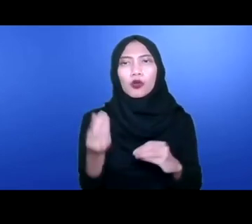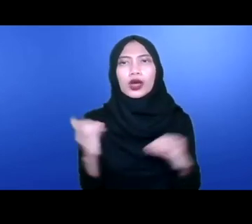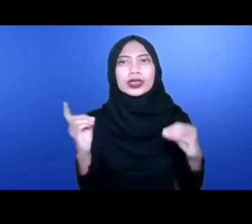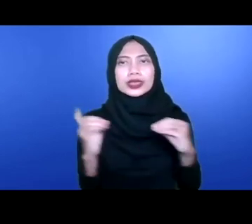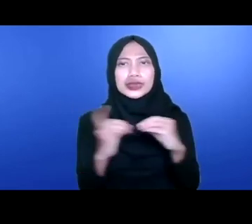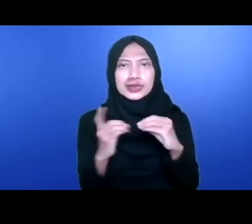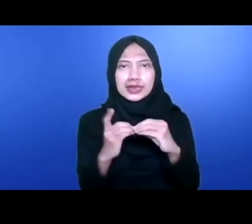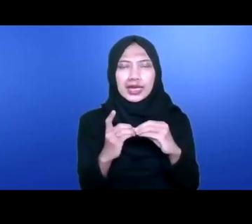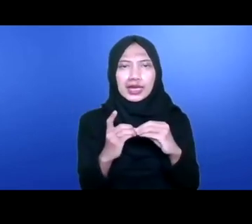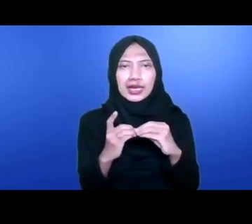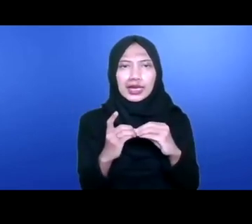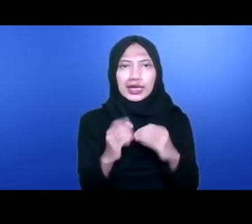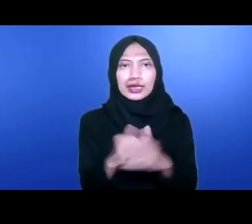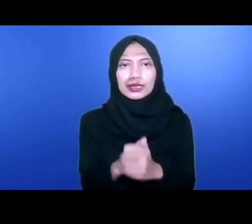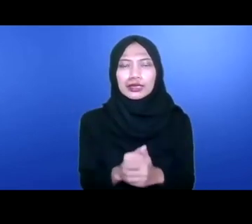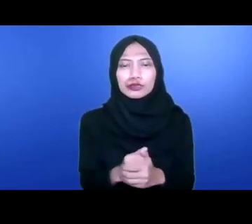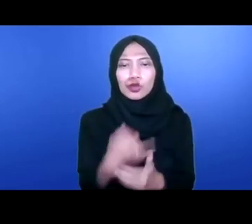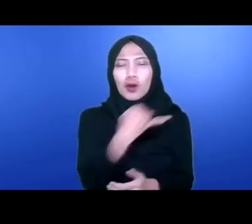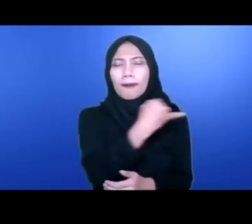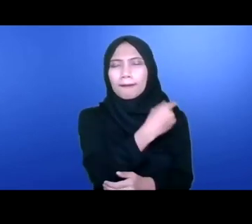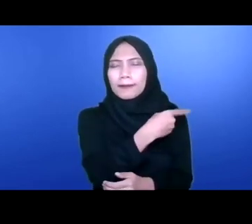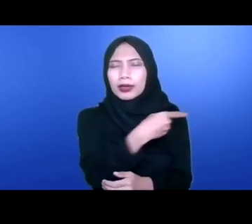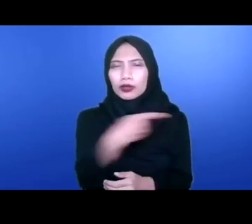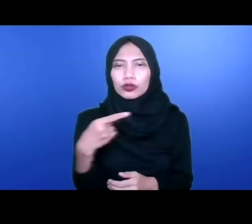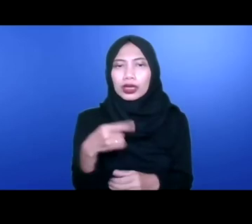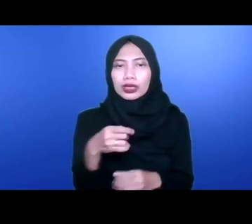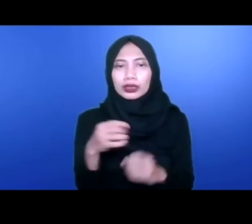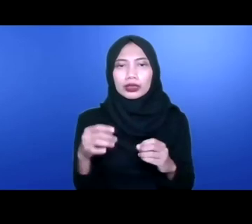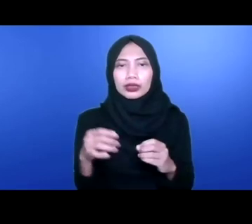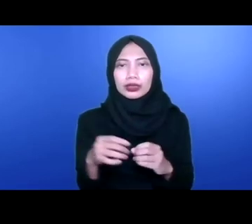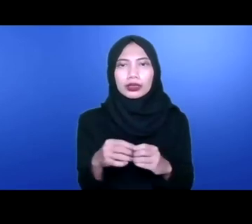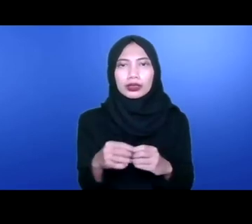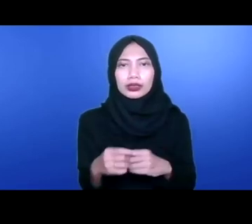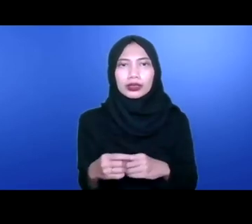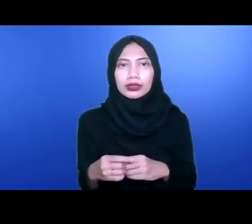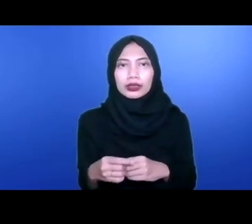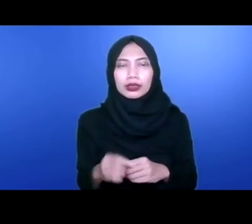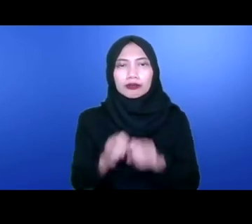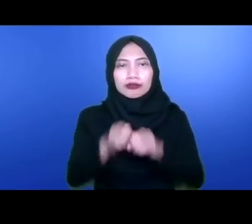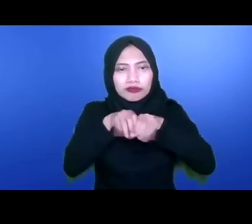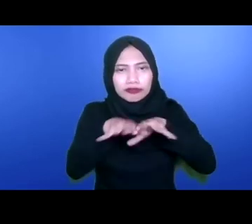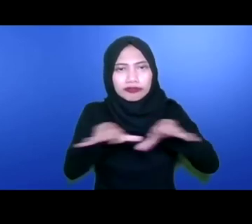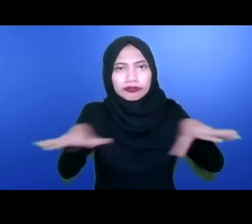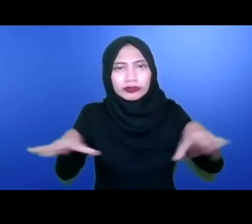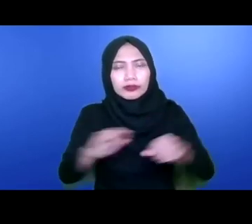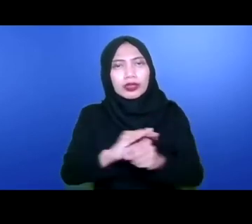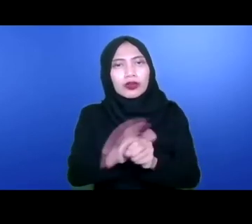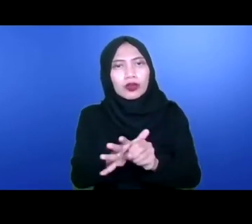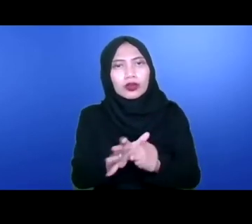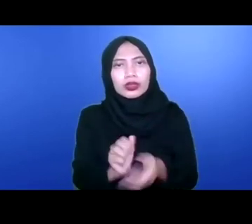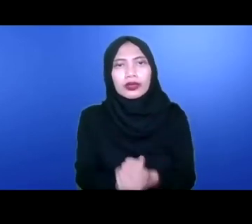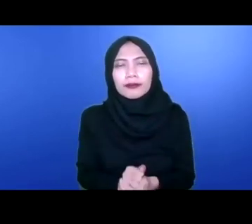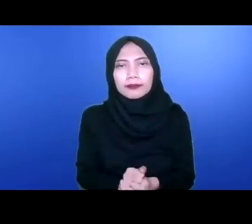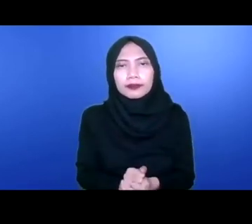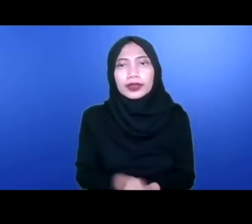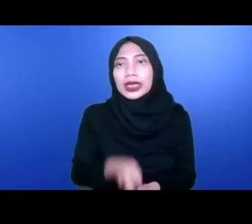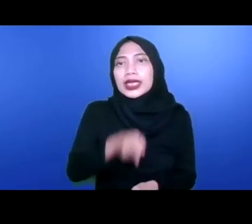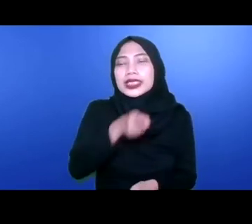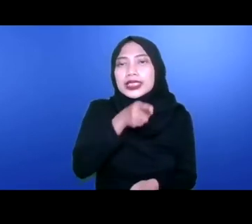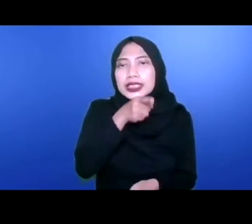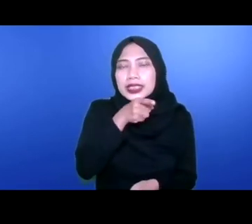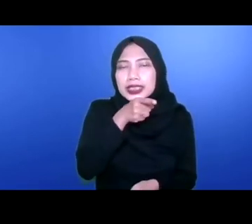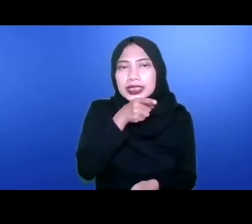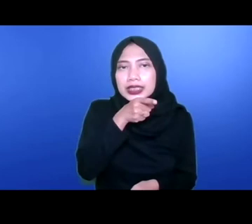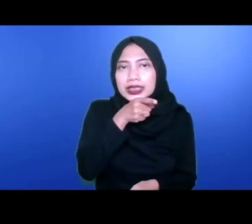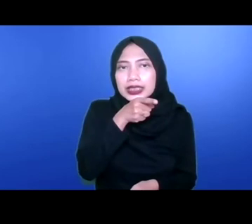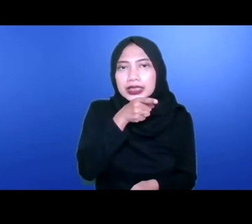mengurangin penyebaran virus. 2 minggu lalu, hasil kajian teman-teman di Inggris, 28 hari loh virus itu nempel di